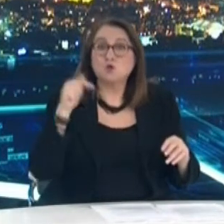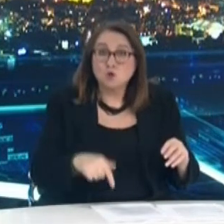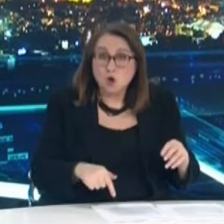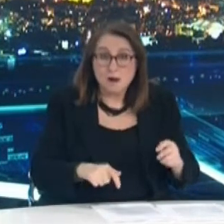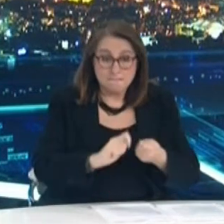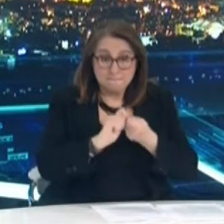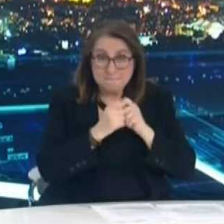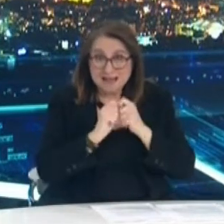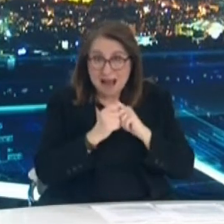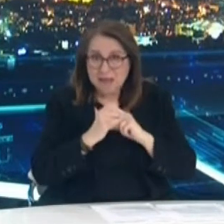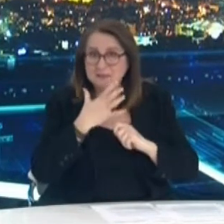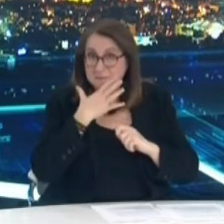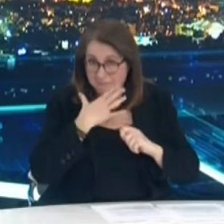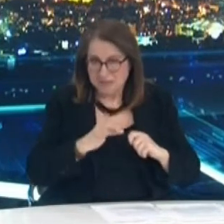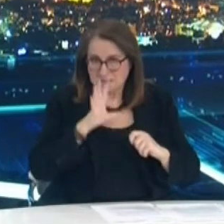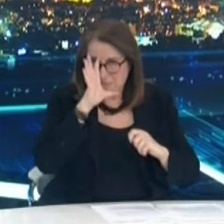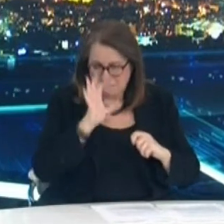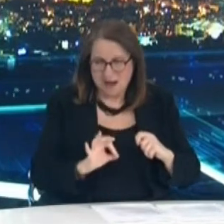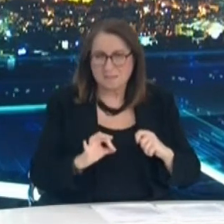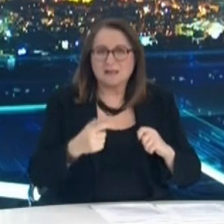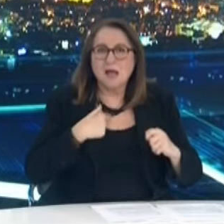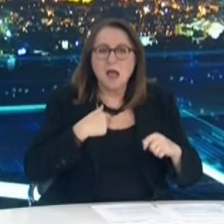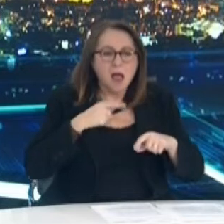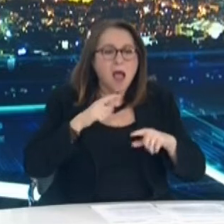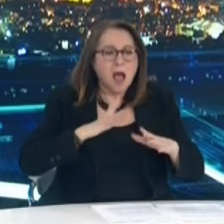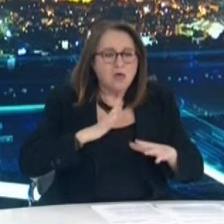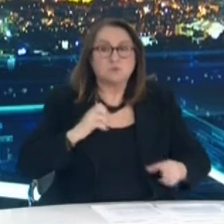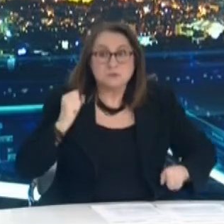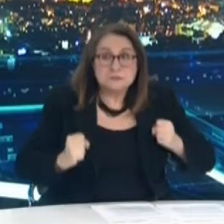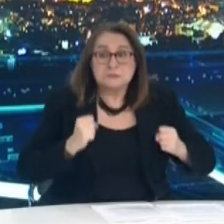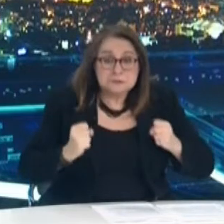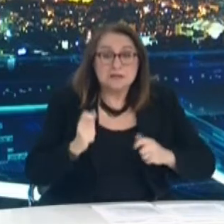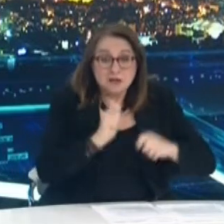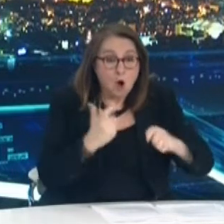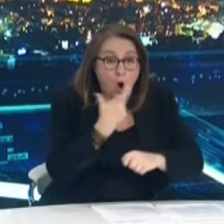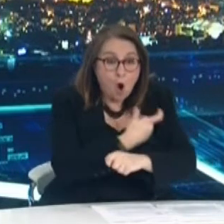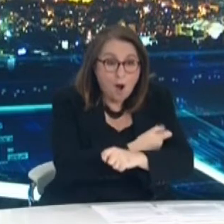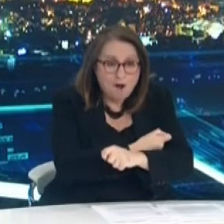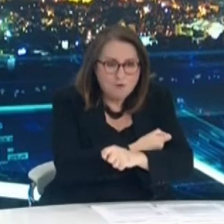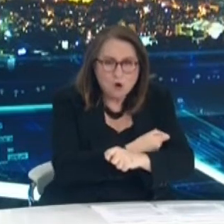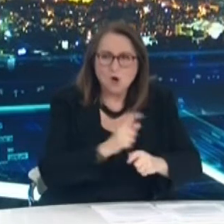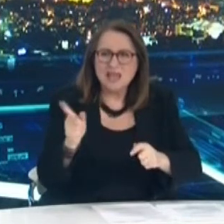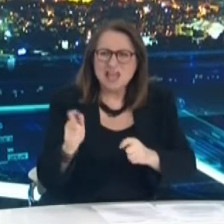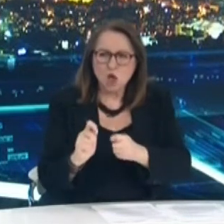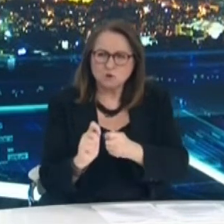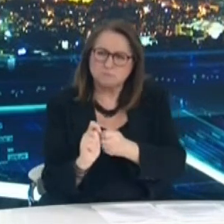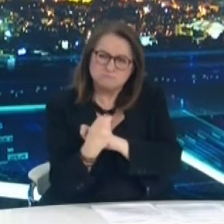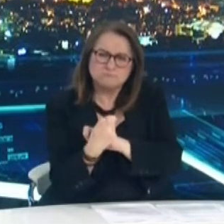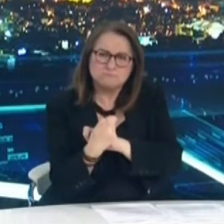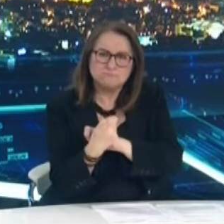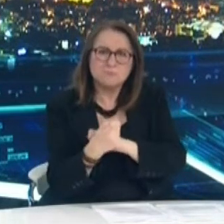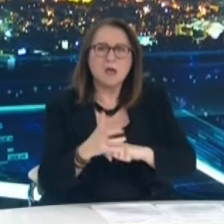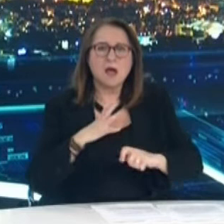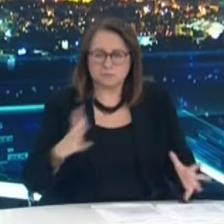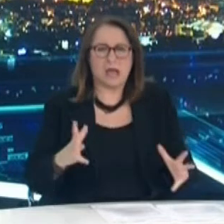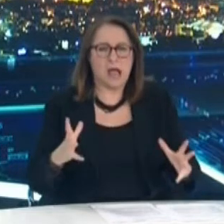μεγαλύτερη προσοχή. Ελπίζουμε όμως ότι παρά την σημερινή επιδημιολογική εικόνα, μια μείωση του